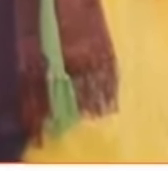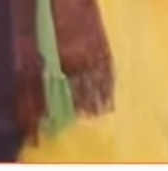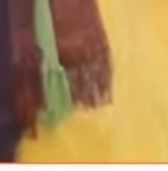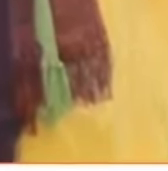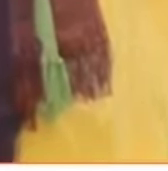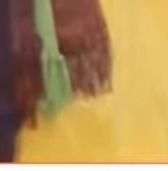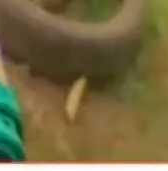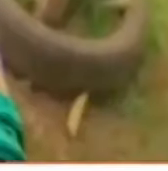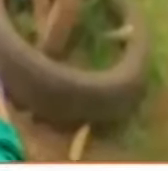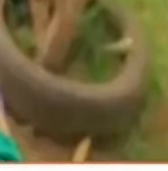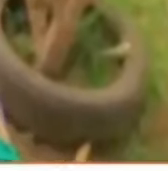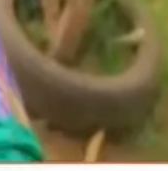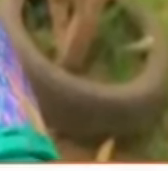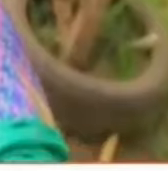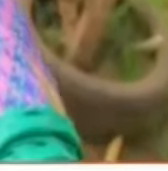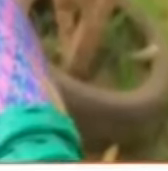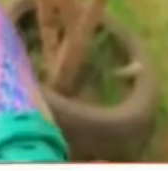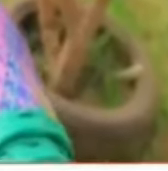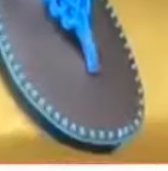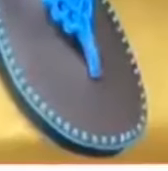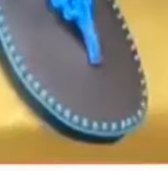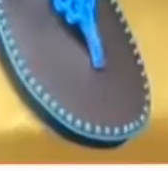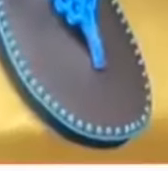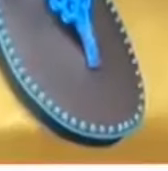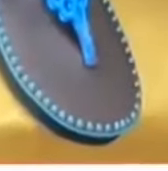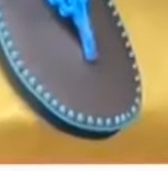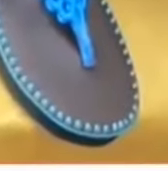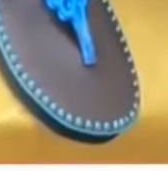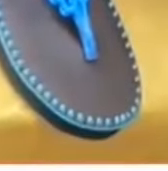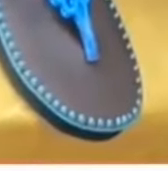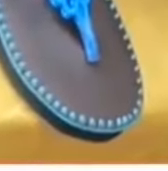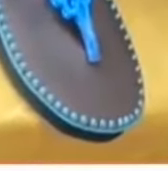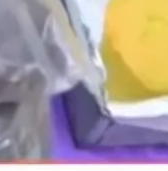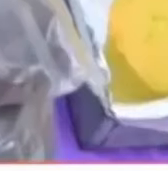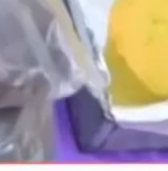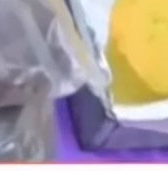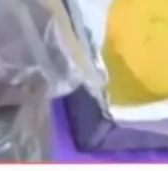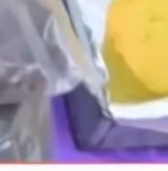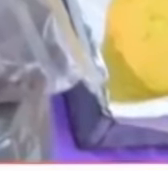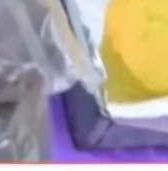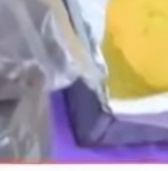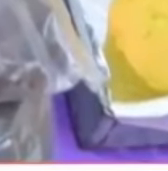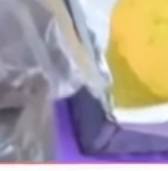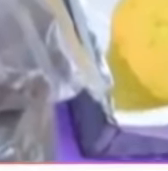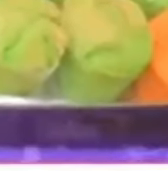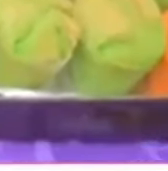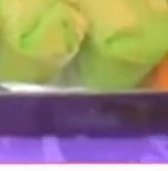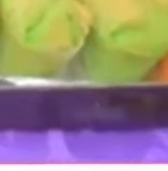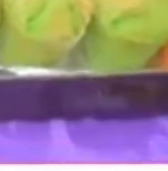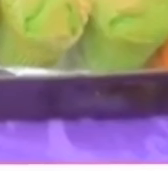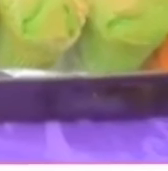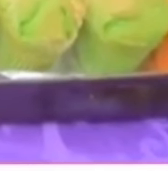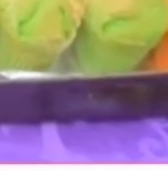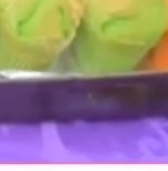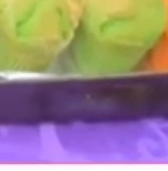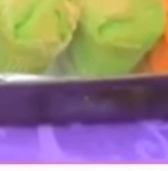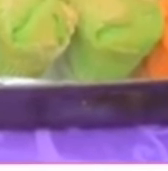okwanguyirwa okuganyulwa mu nteekateeka za gavumenti era basabye badduukirire okuyita mu nteekateeka eziriwo okuli